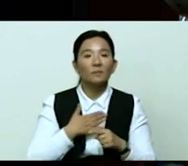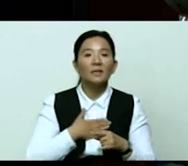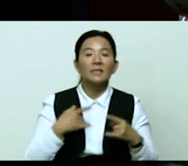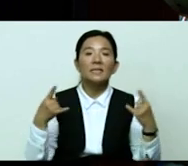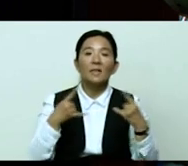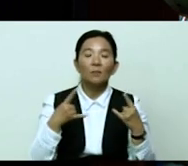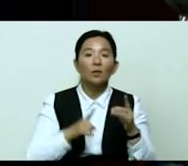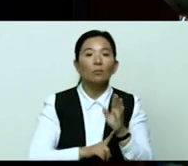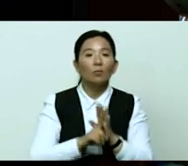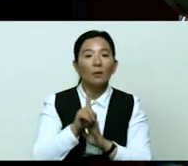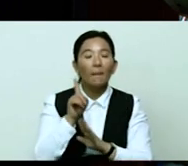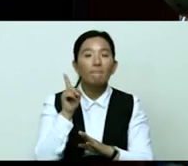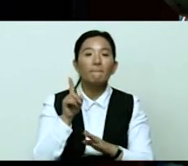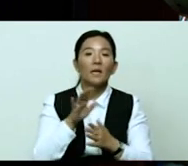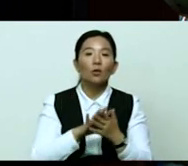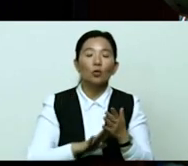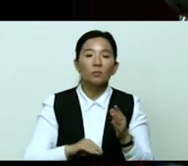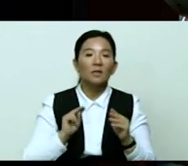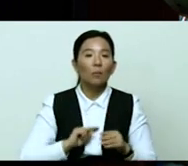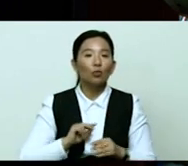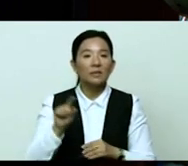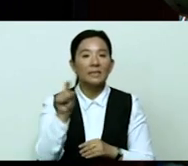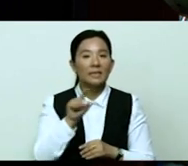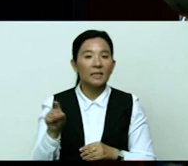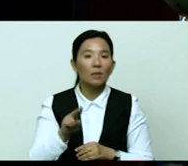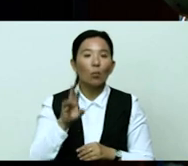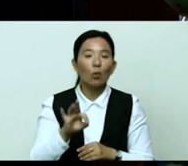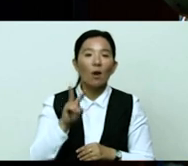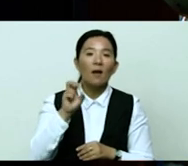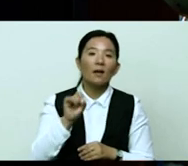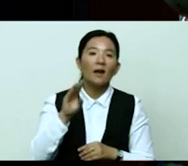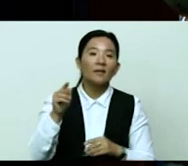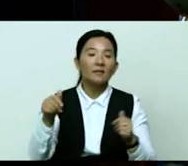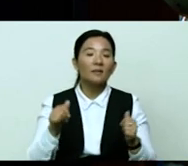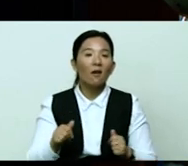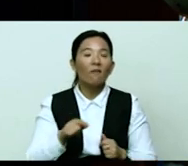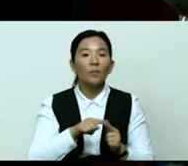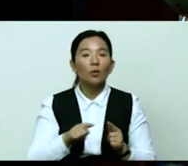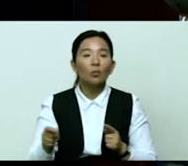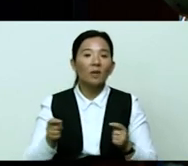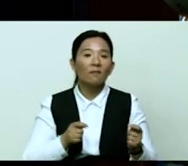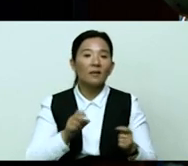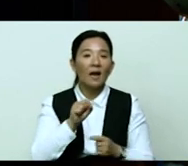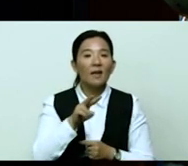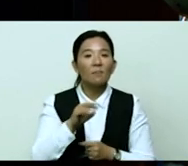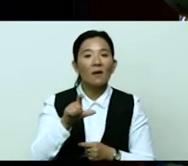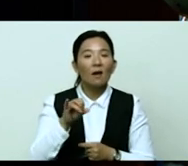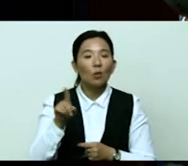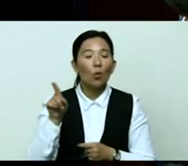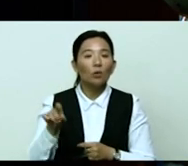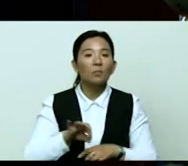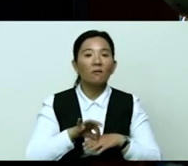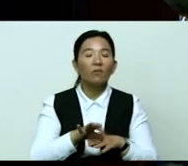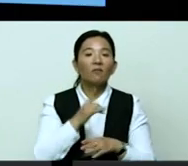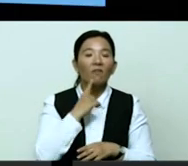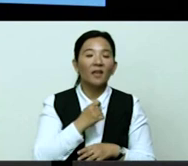Давайте продолжим работу с текстом по карте. Значит, в период правления Алимхана он проводит